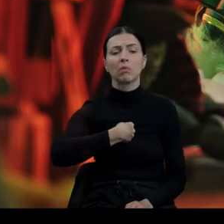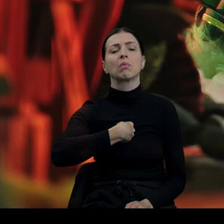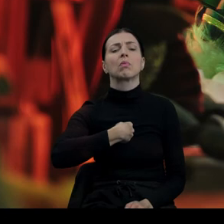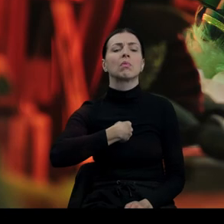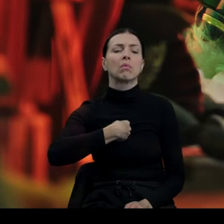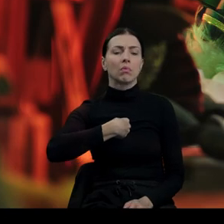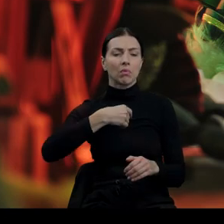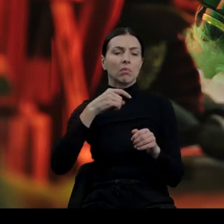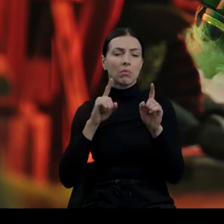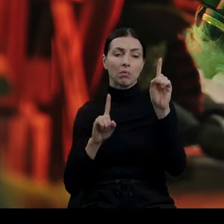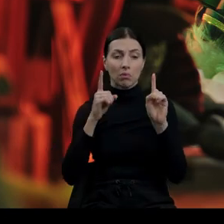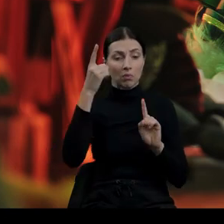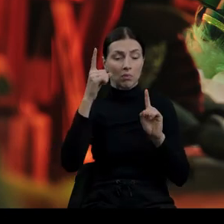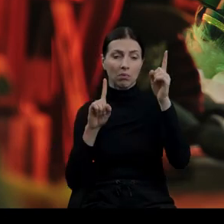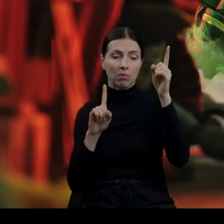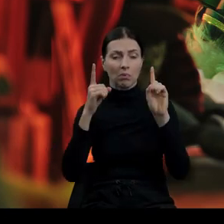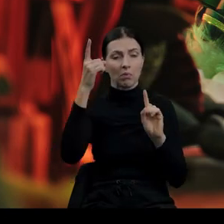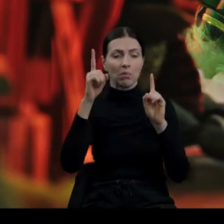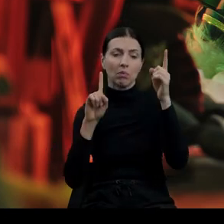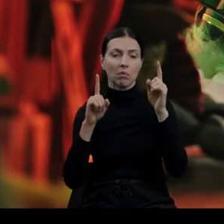zrobić przedstawienie,